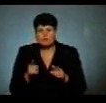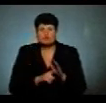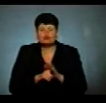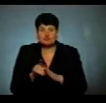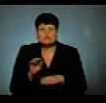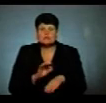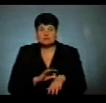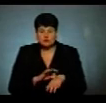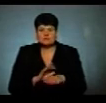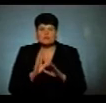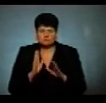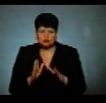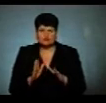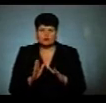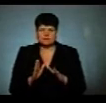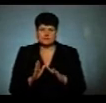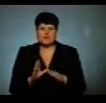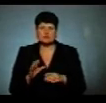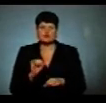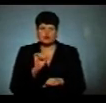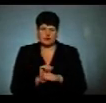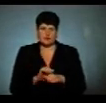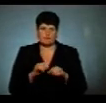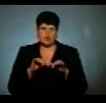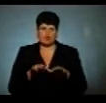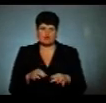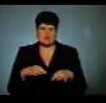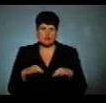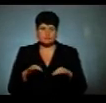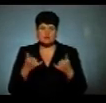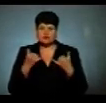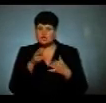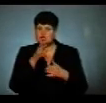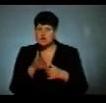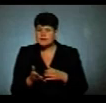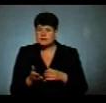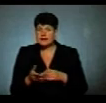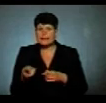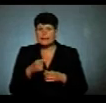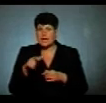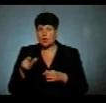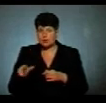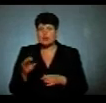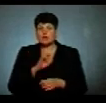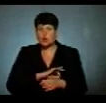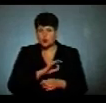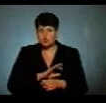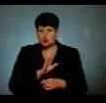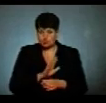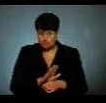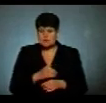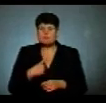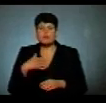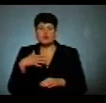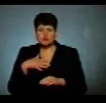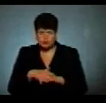захворювання, звичайно, що будемо йти на крайній мірі взагалі припиняти рух громадського транспорту. В даний час тернополяни ним користуються. Ми розуміємо,